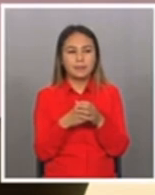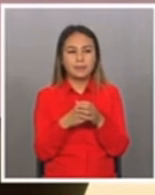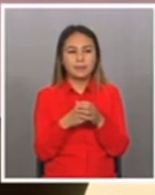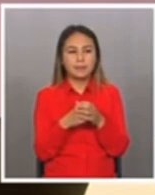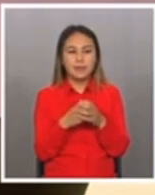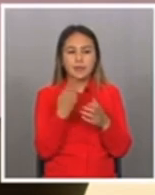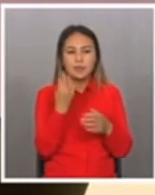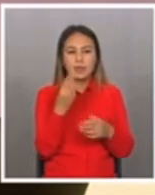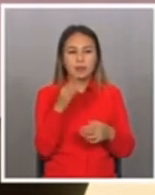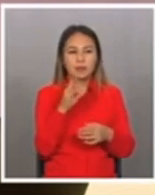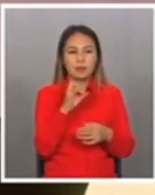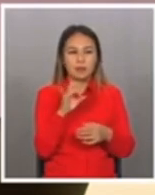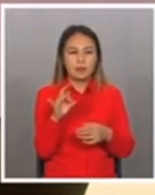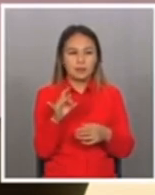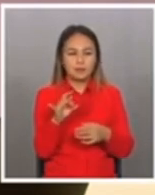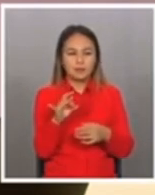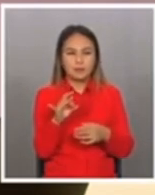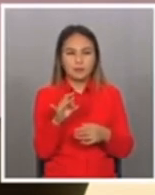Центнер бірінші топ.